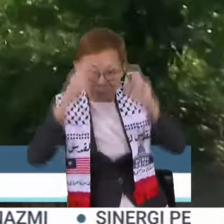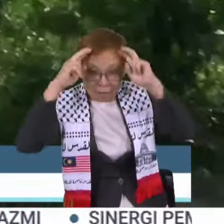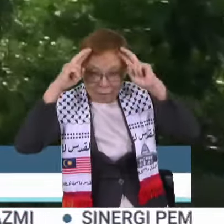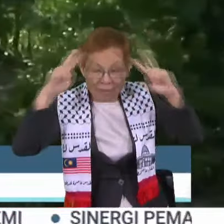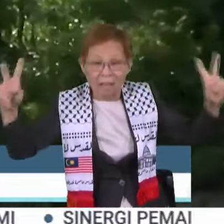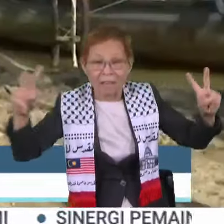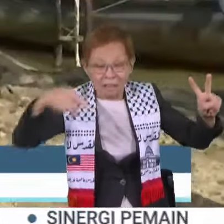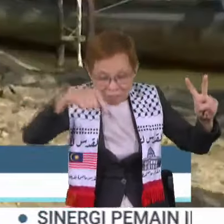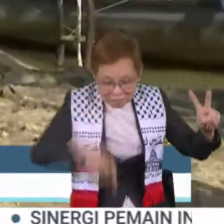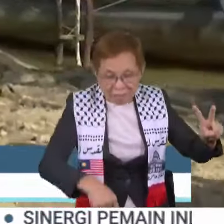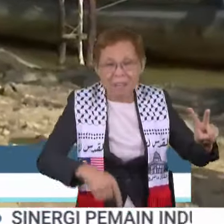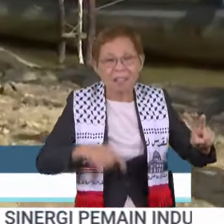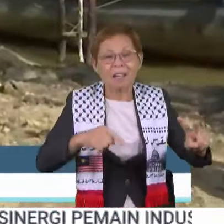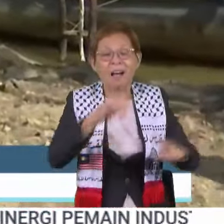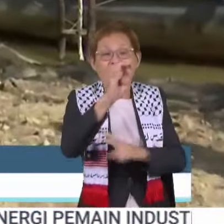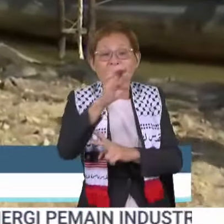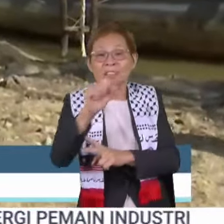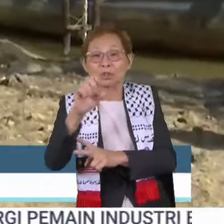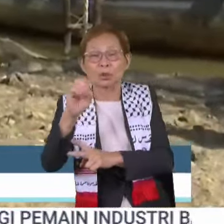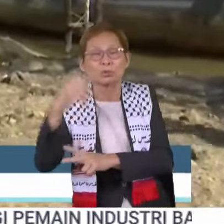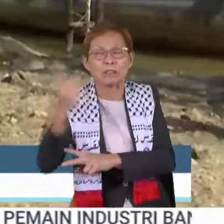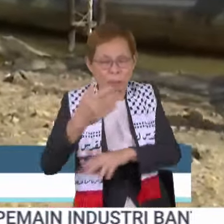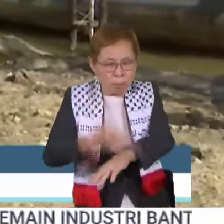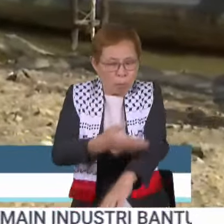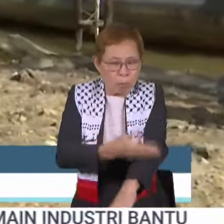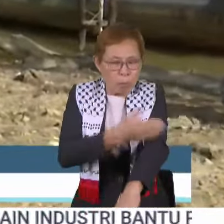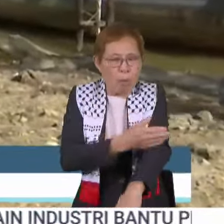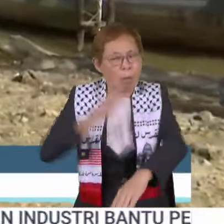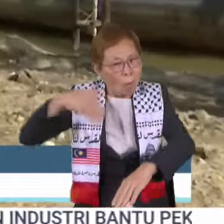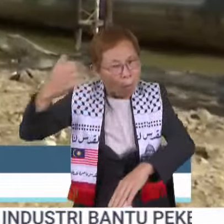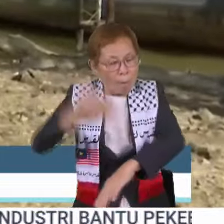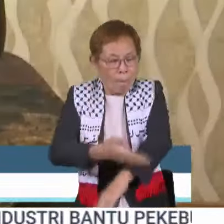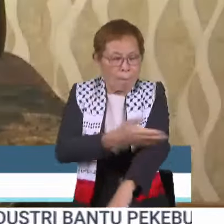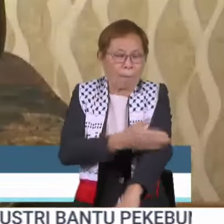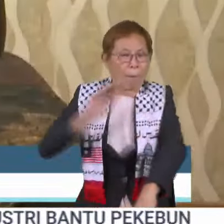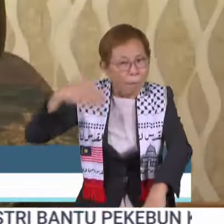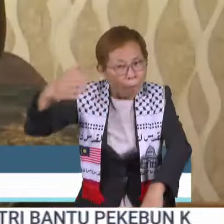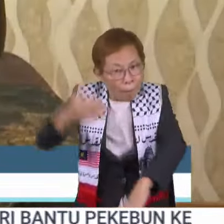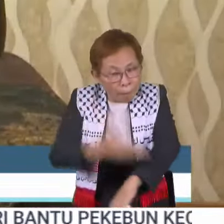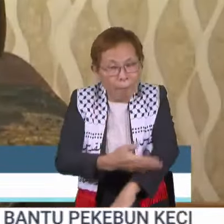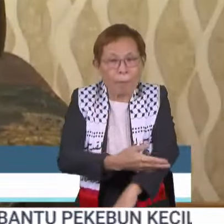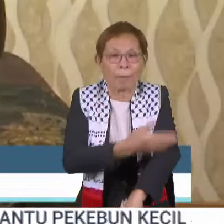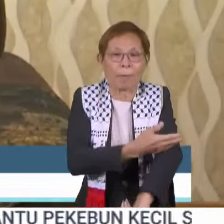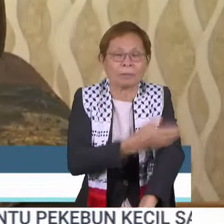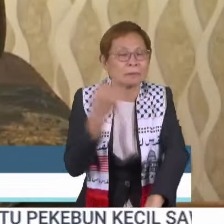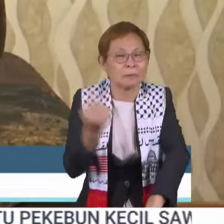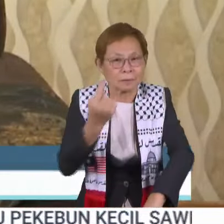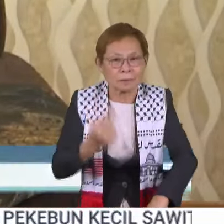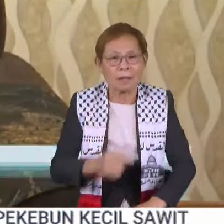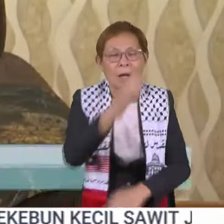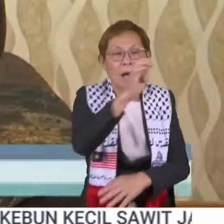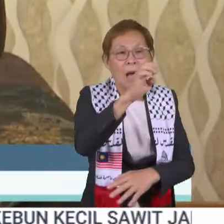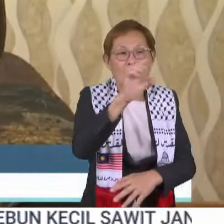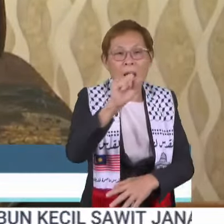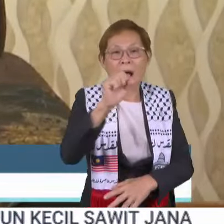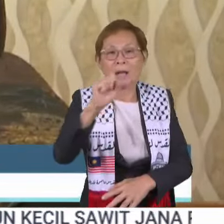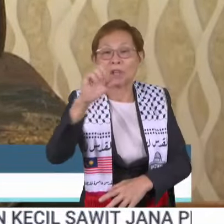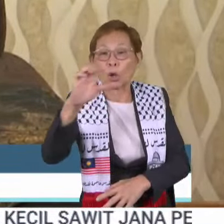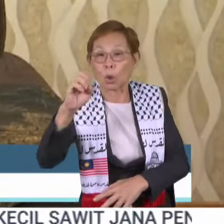zone sentiasa dipertingkat dari semasa ke semasa esom sudah melalui